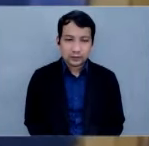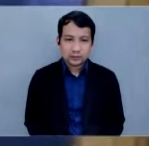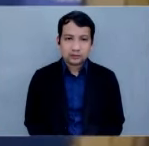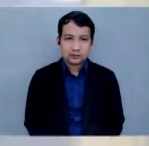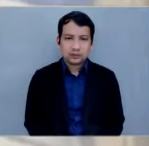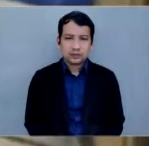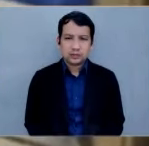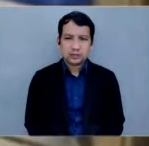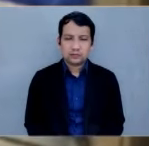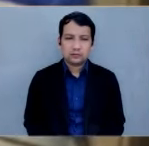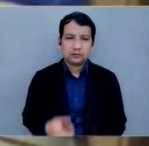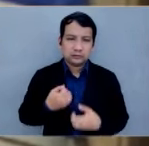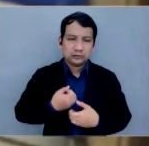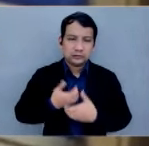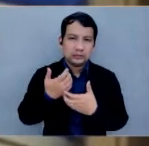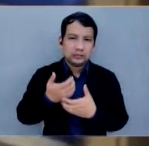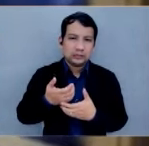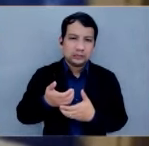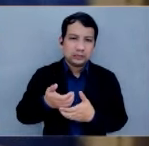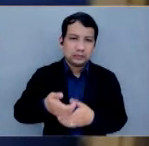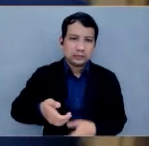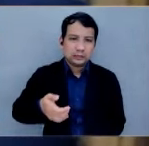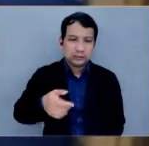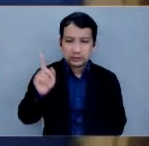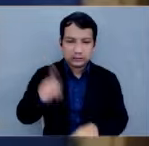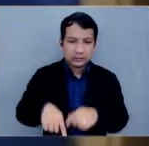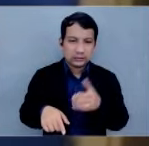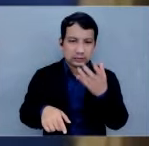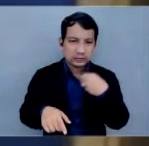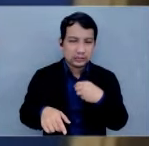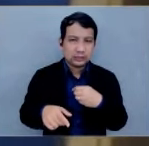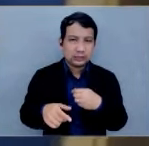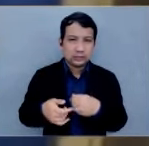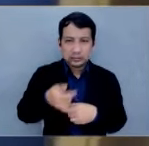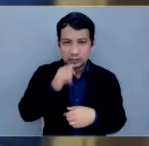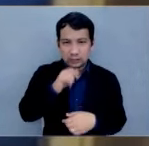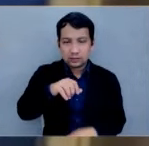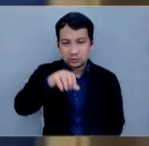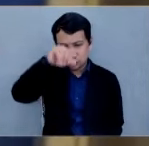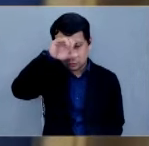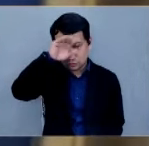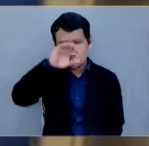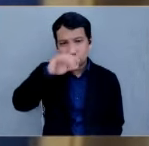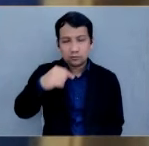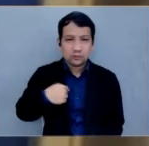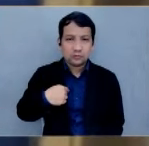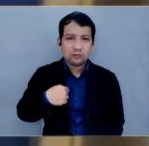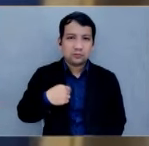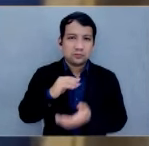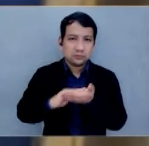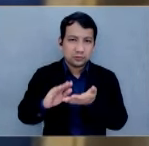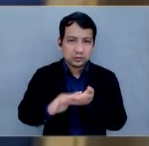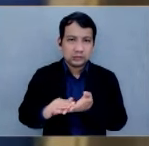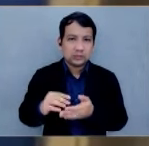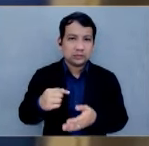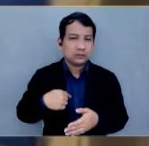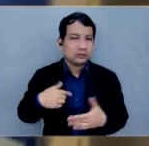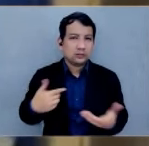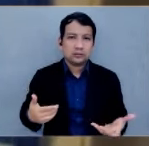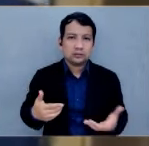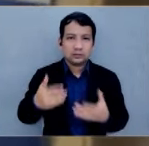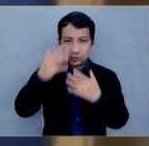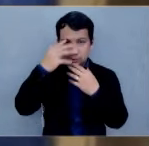Nadala lang talaga ako sa mga magandang gawain. Kung nasan mga ngayon, lo, sana mapatawad mo ako. Wala akong galit sa lolo